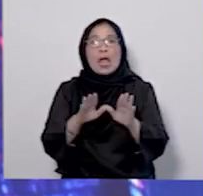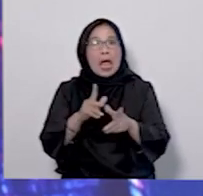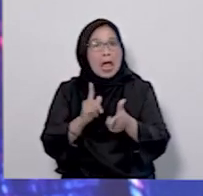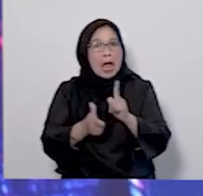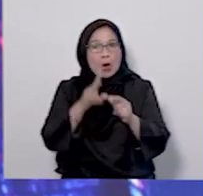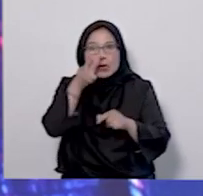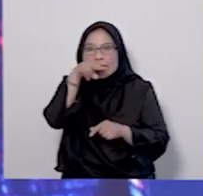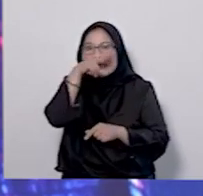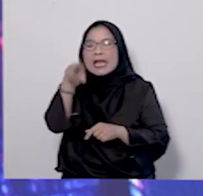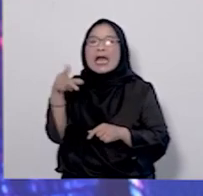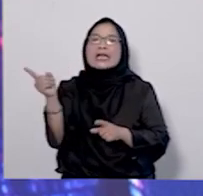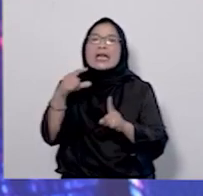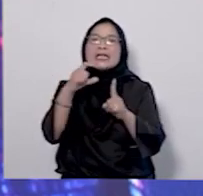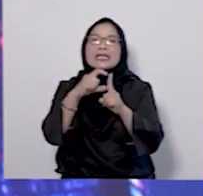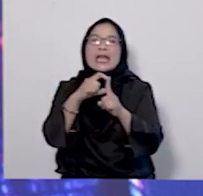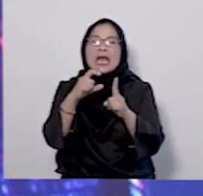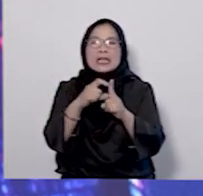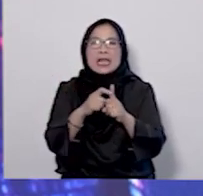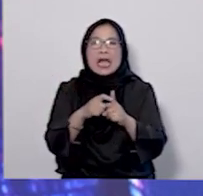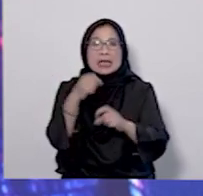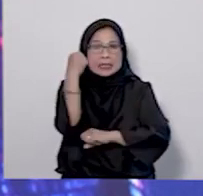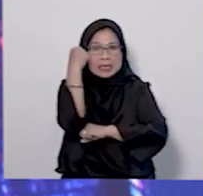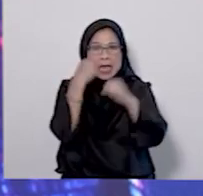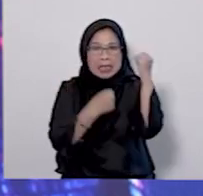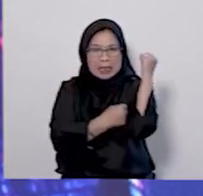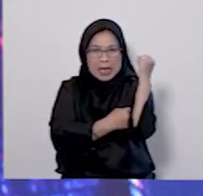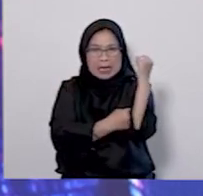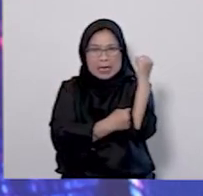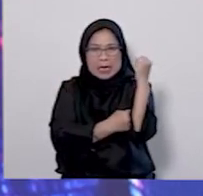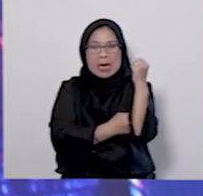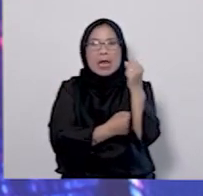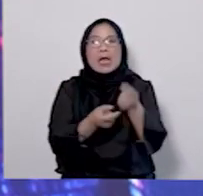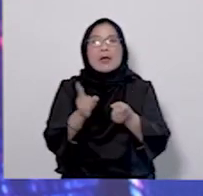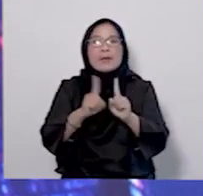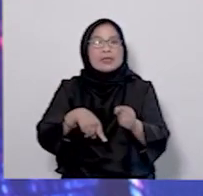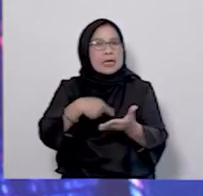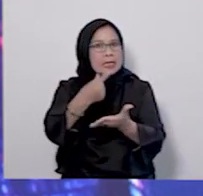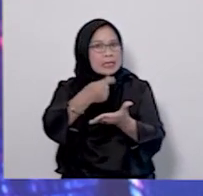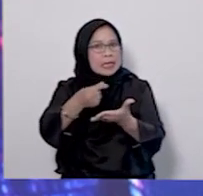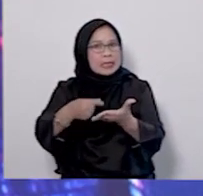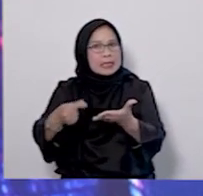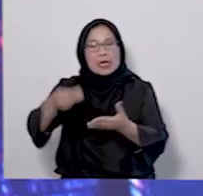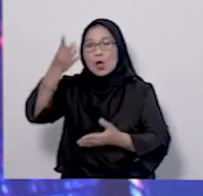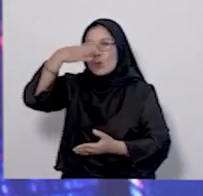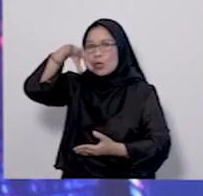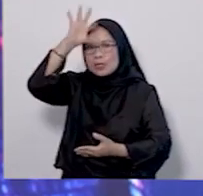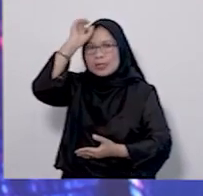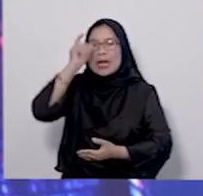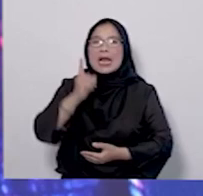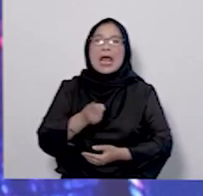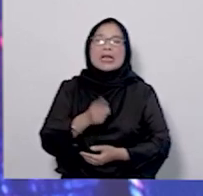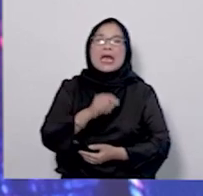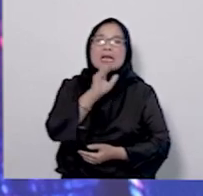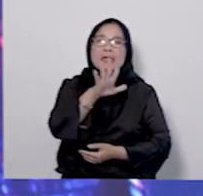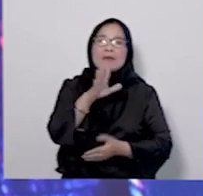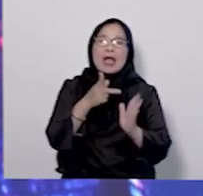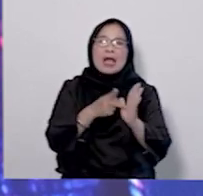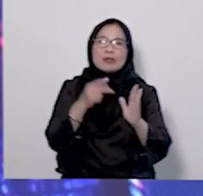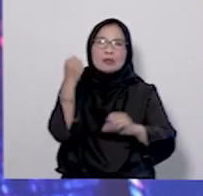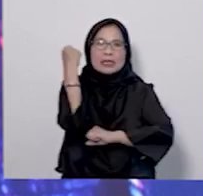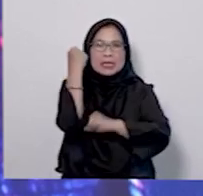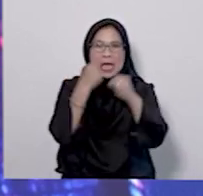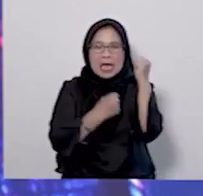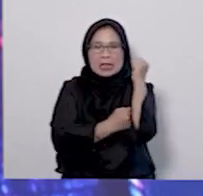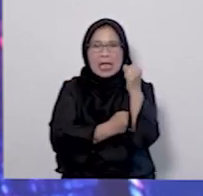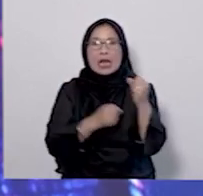dilihat dari data tren jenis kejahatan yang menjadi Catatan Kepolisian terdapat 5 kasus kejahatan